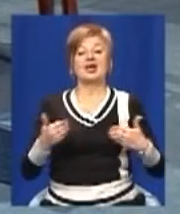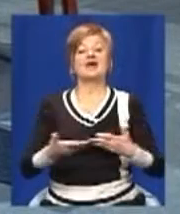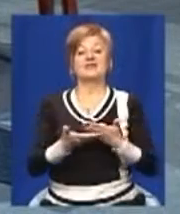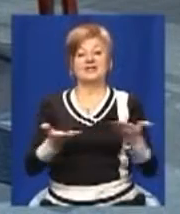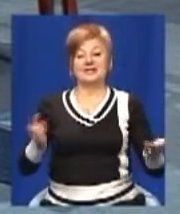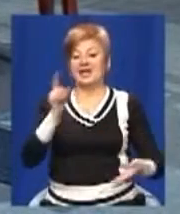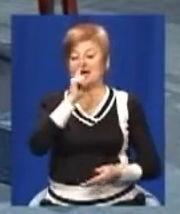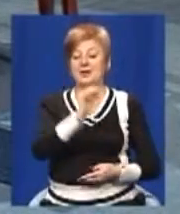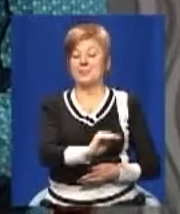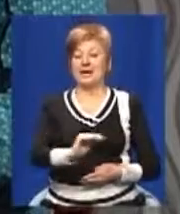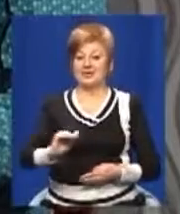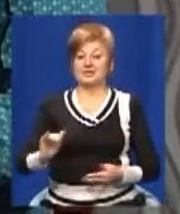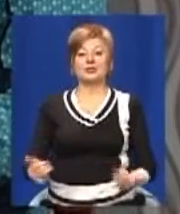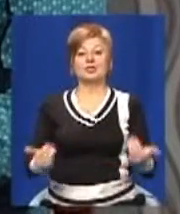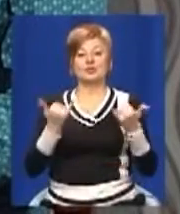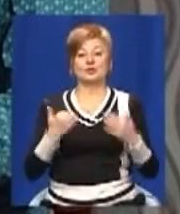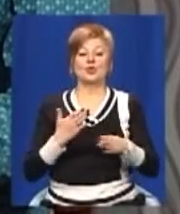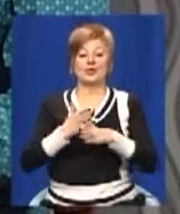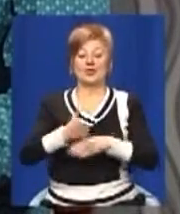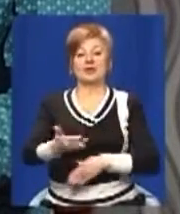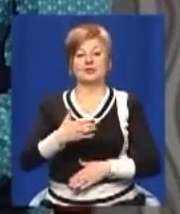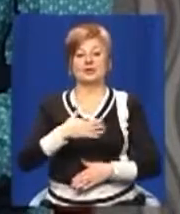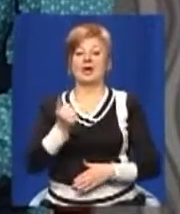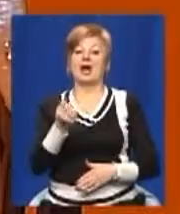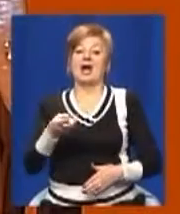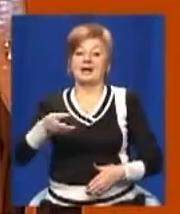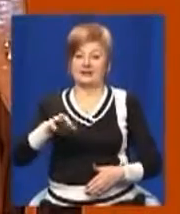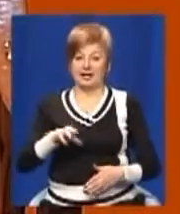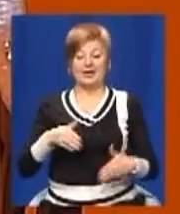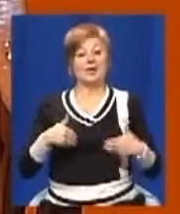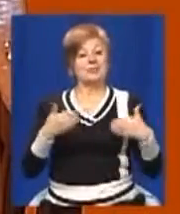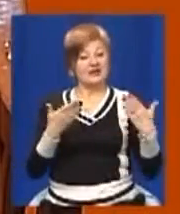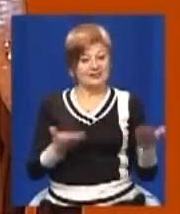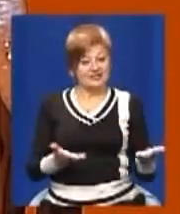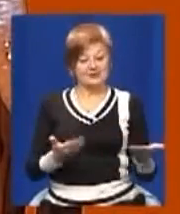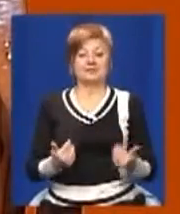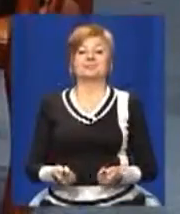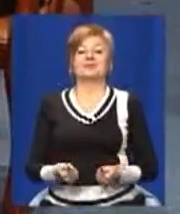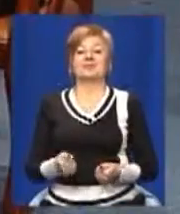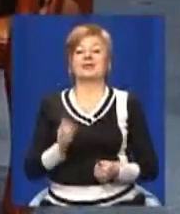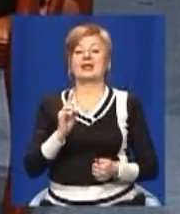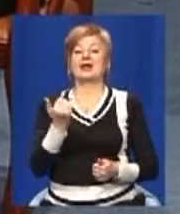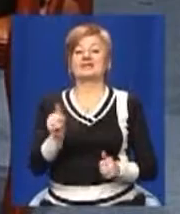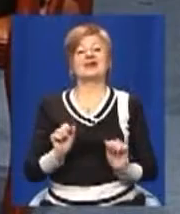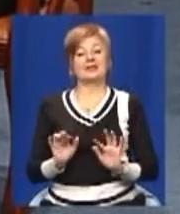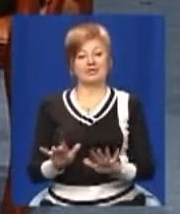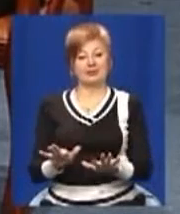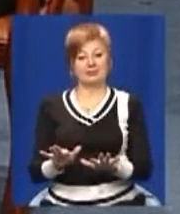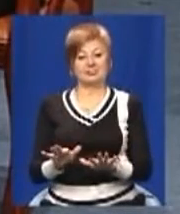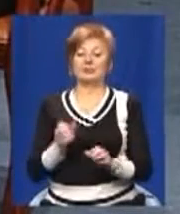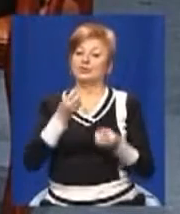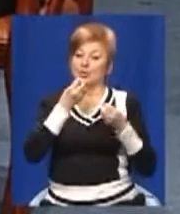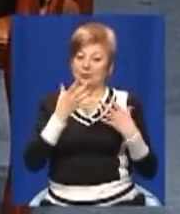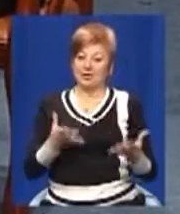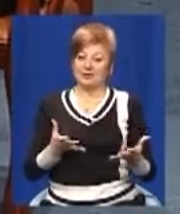вітаю, маленькі телеглядачі. Сьогодні у нас в гостях Анічка. Привіт, Анічка. Привіт. Як твої справи?